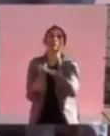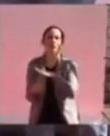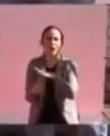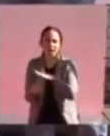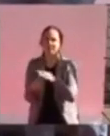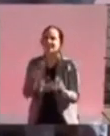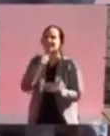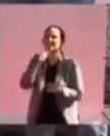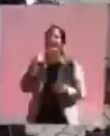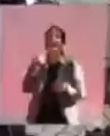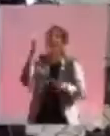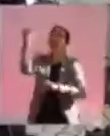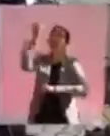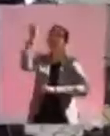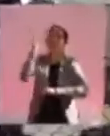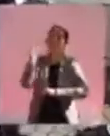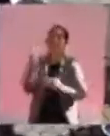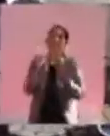concreti